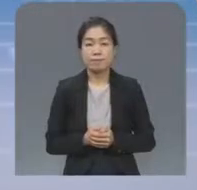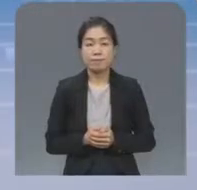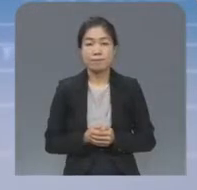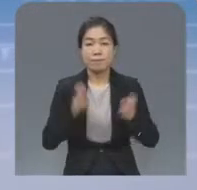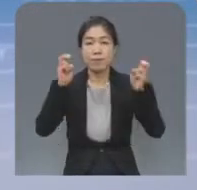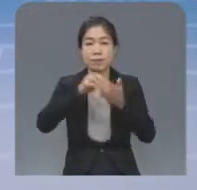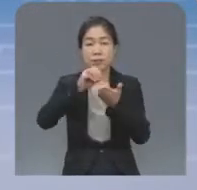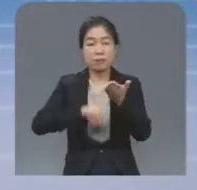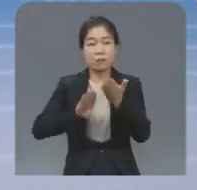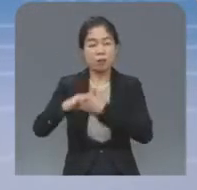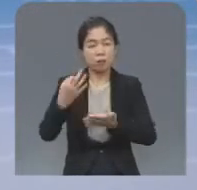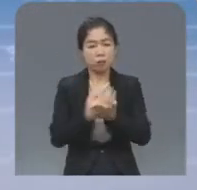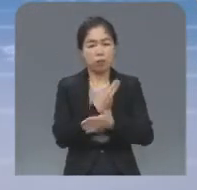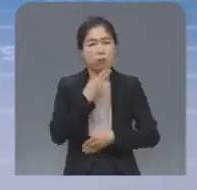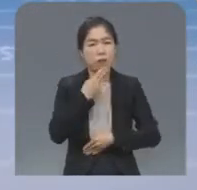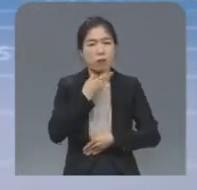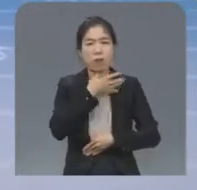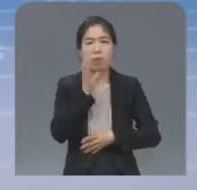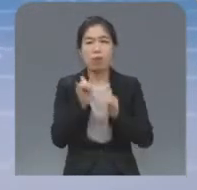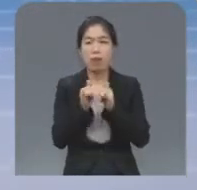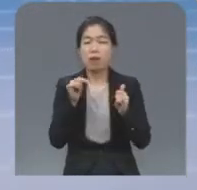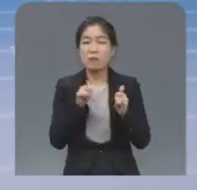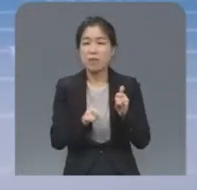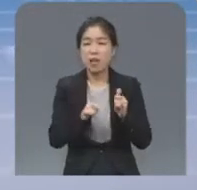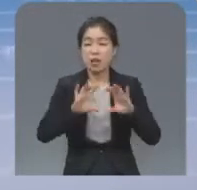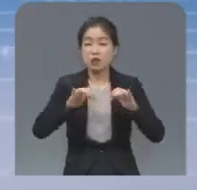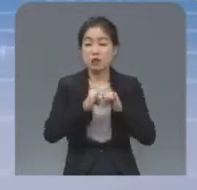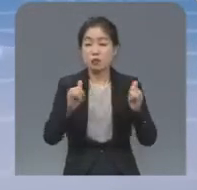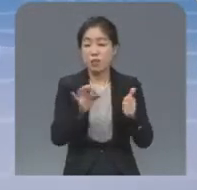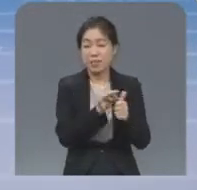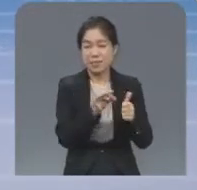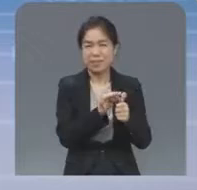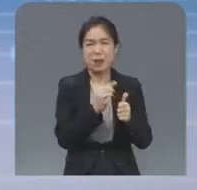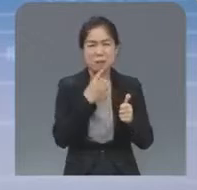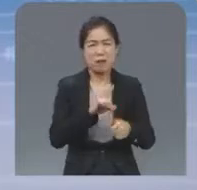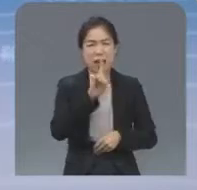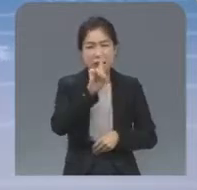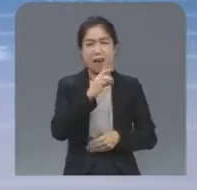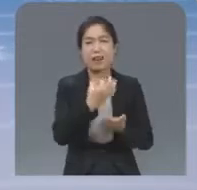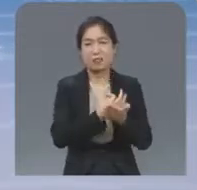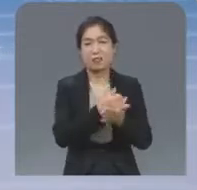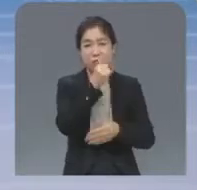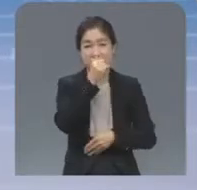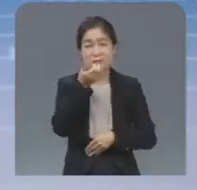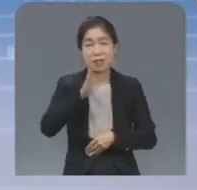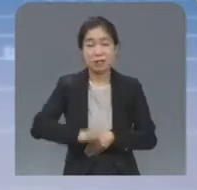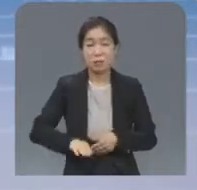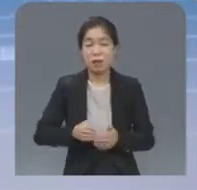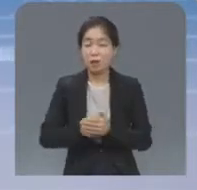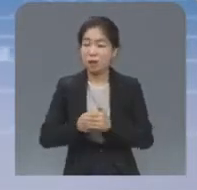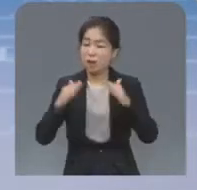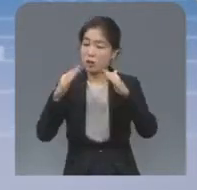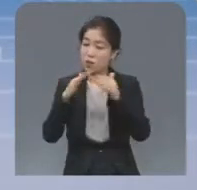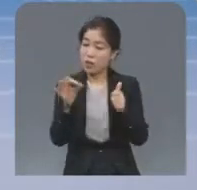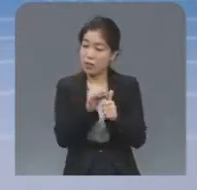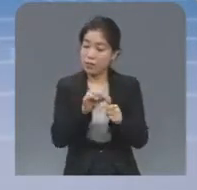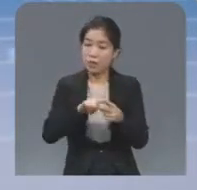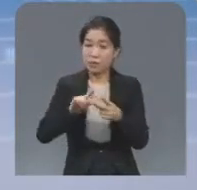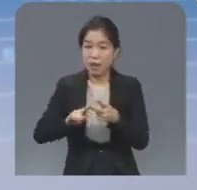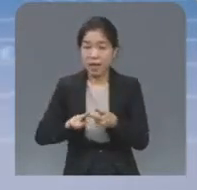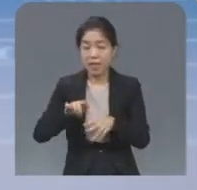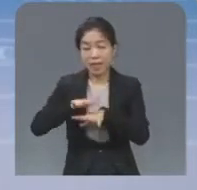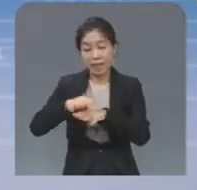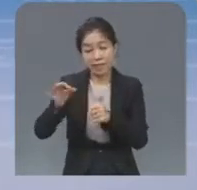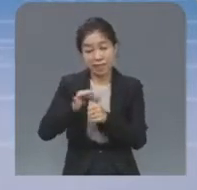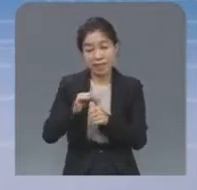퇴직을 한 뒤 별다른 수입이 없는 어르신들에게는 국민연금이 거의 유일한 노후 소득이죠. 그런데 주택연금이나